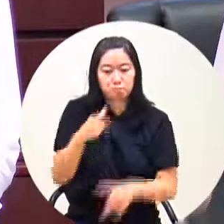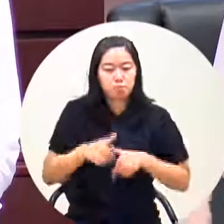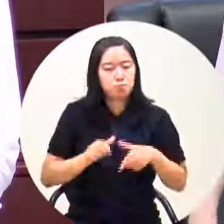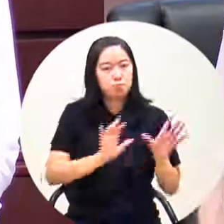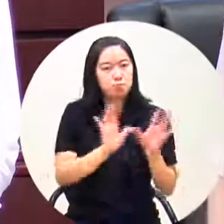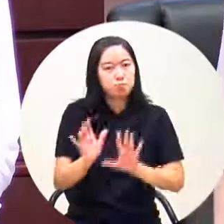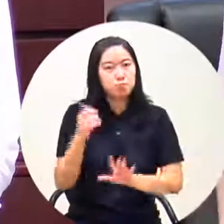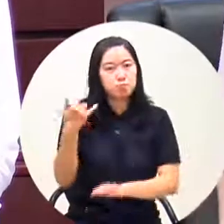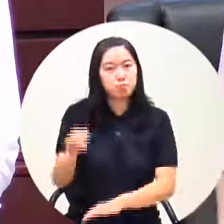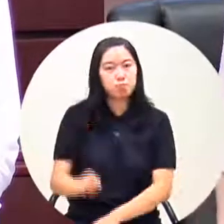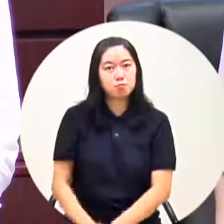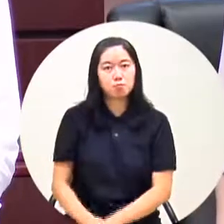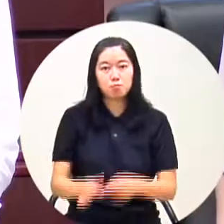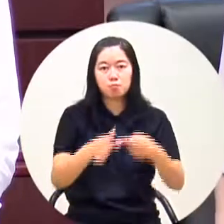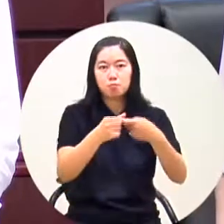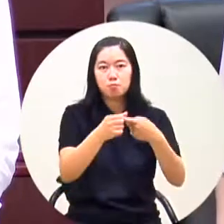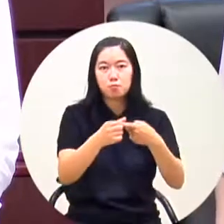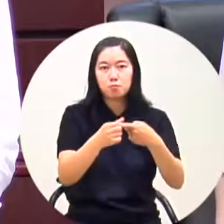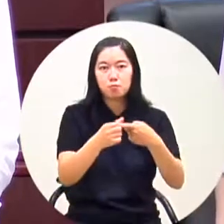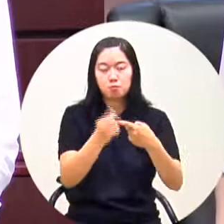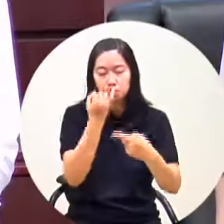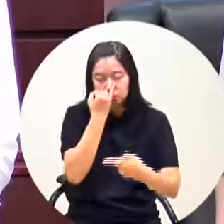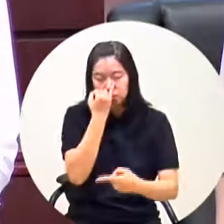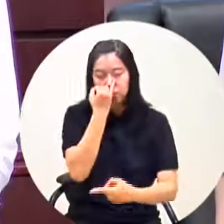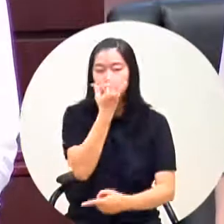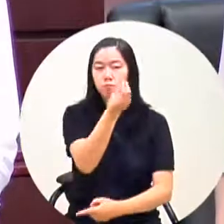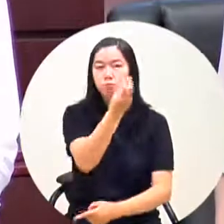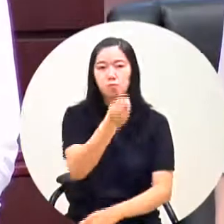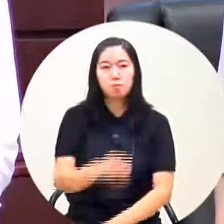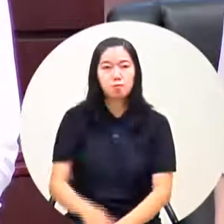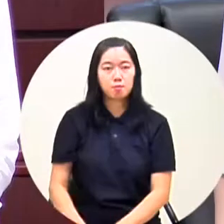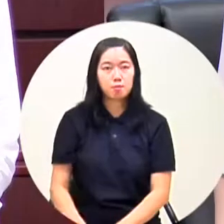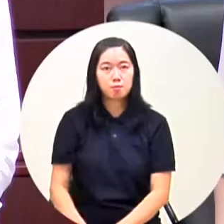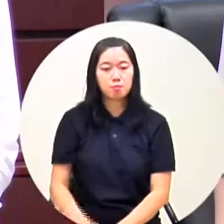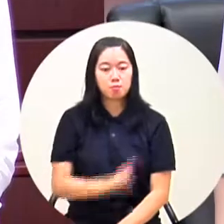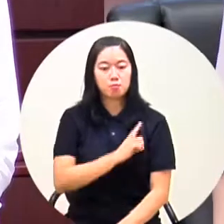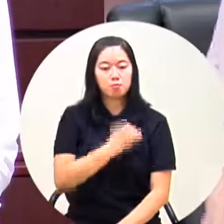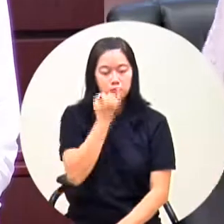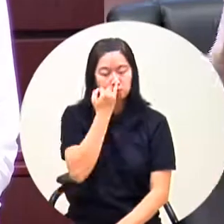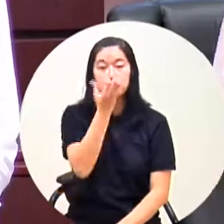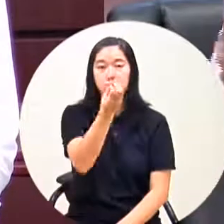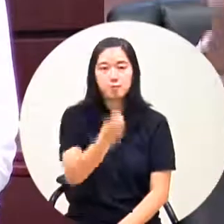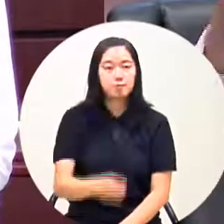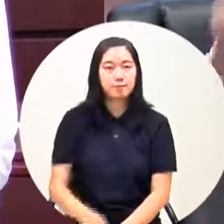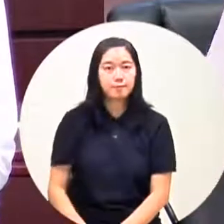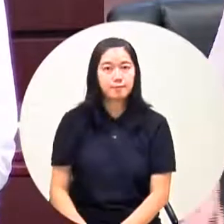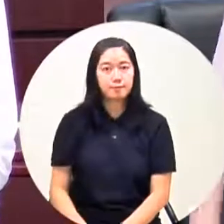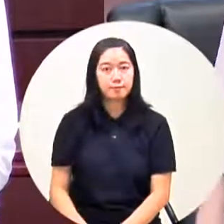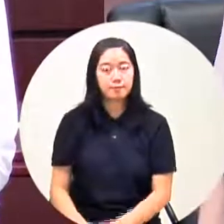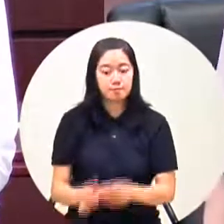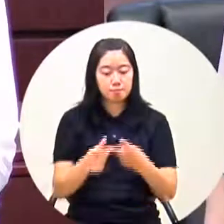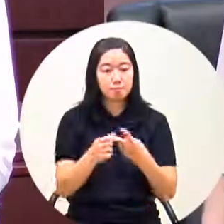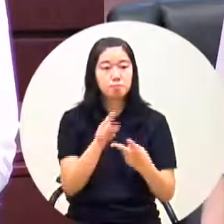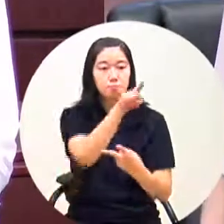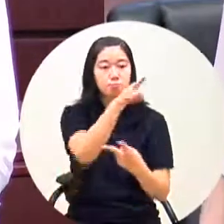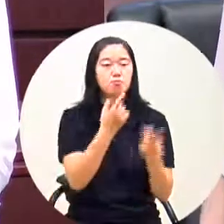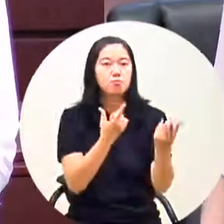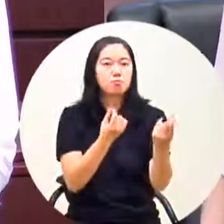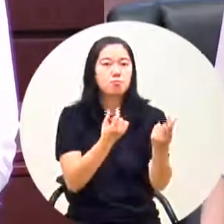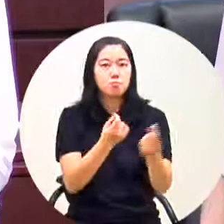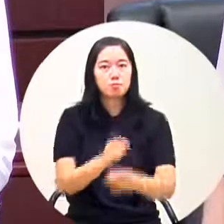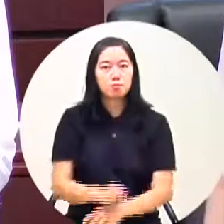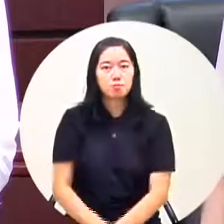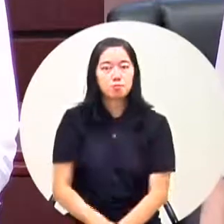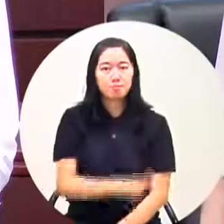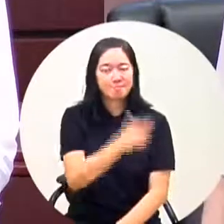一个就是不认错，不认为自己有错，一个就跟你一样扎扎实实的还